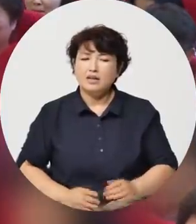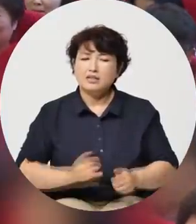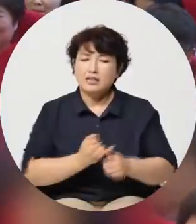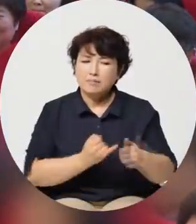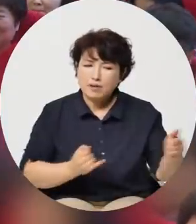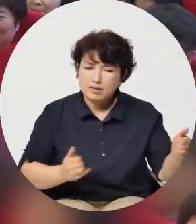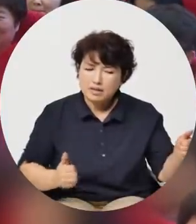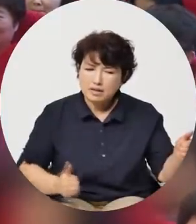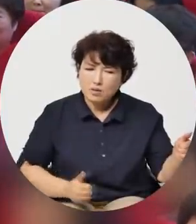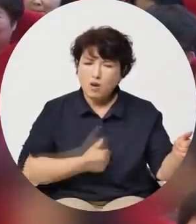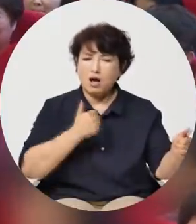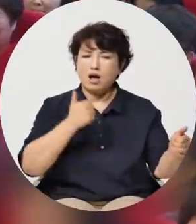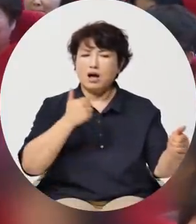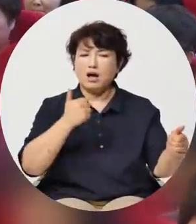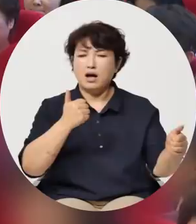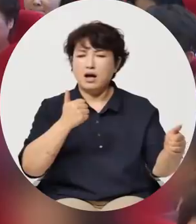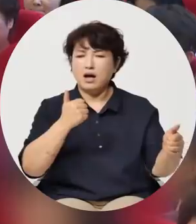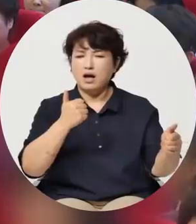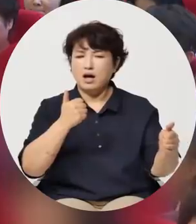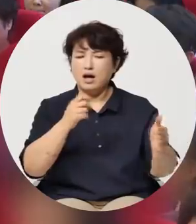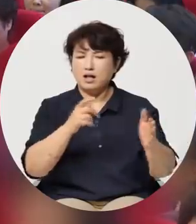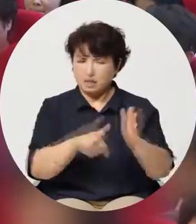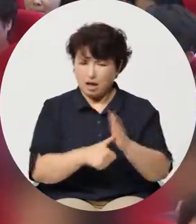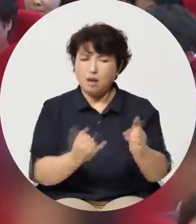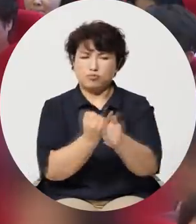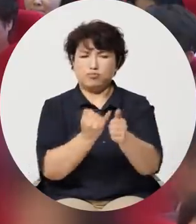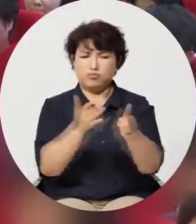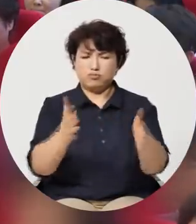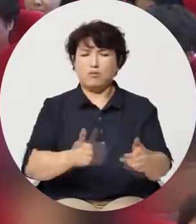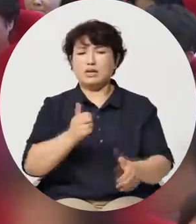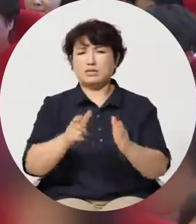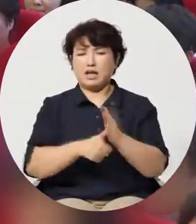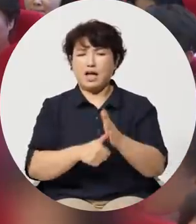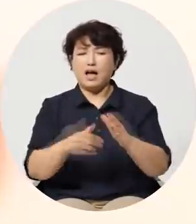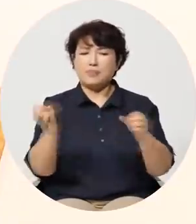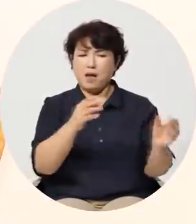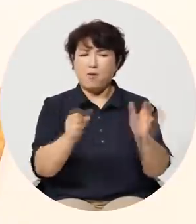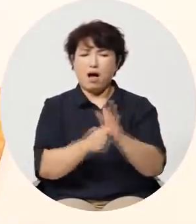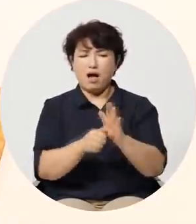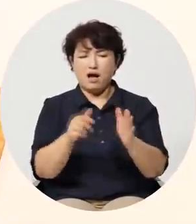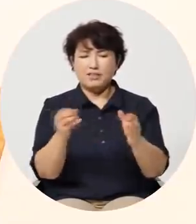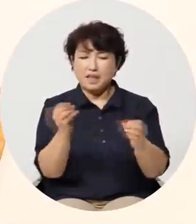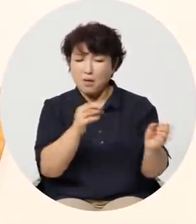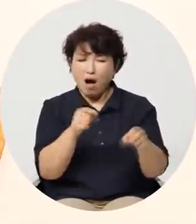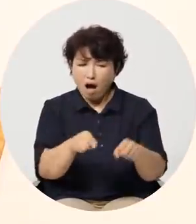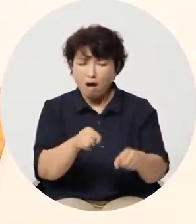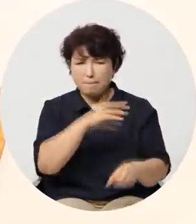화가 나면 대화를 하는 게 바른 부부의 모습인데 그럼 누가 그래?